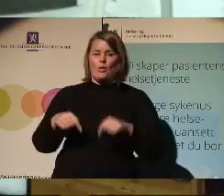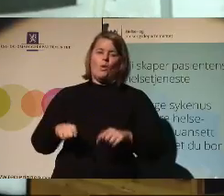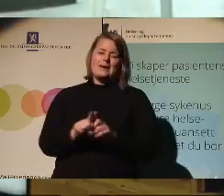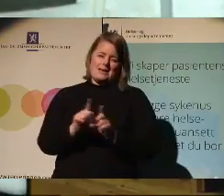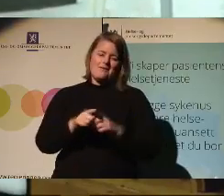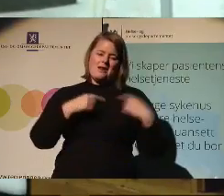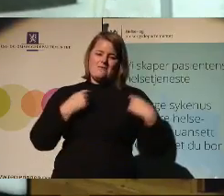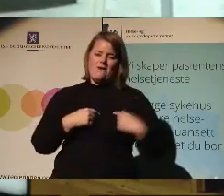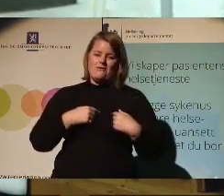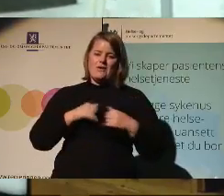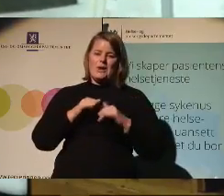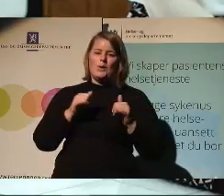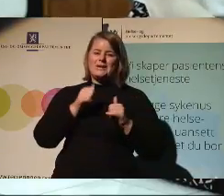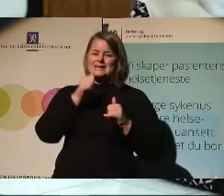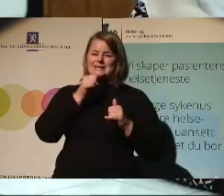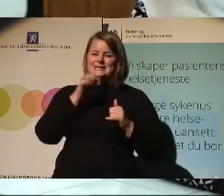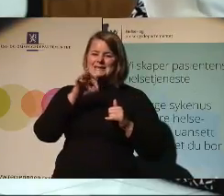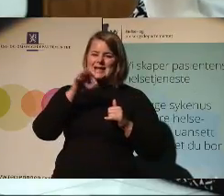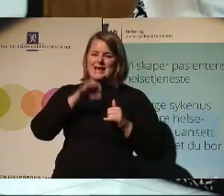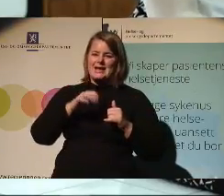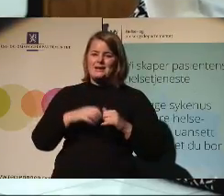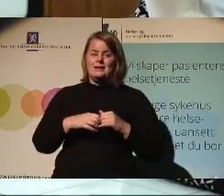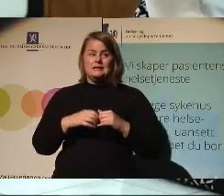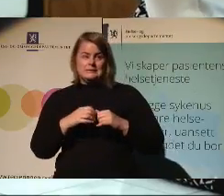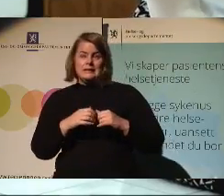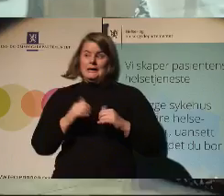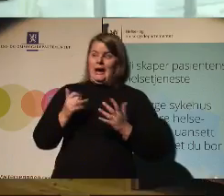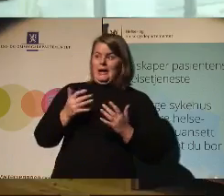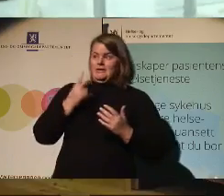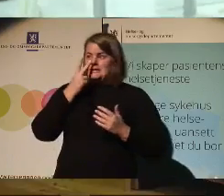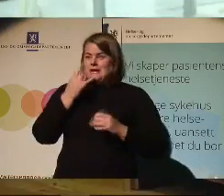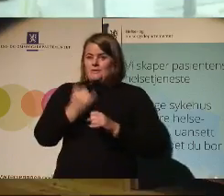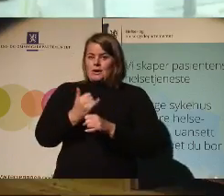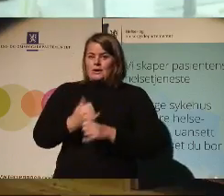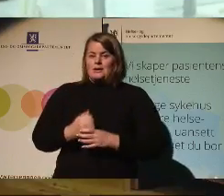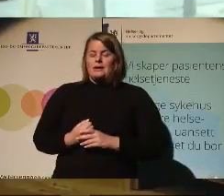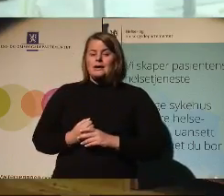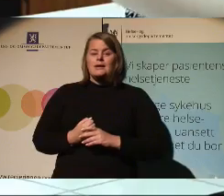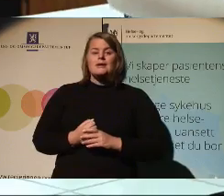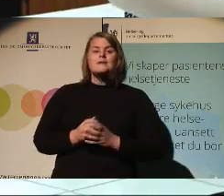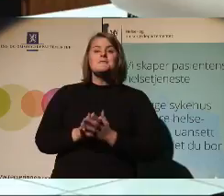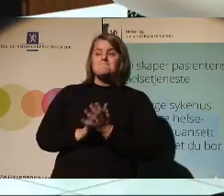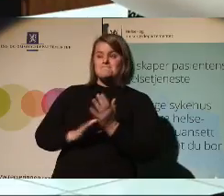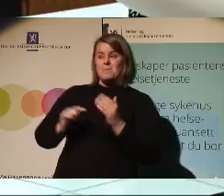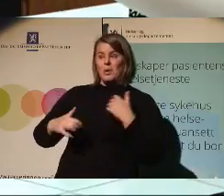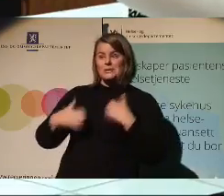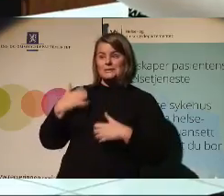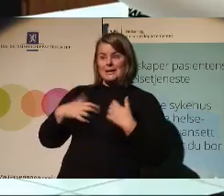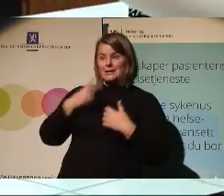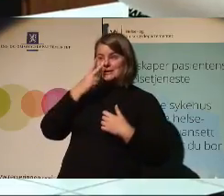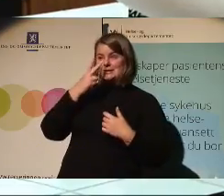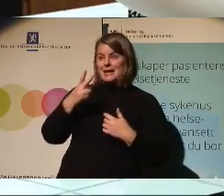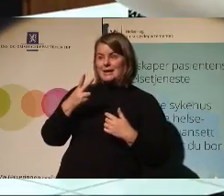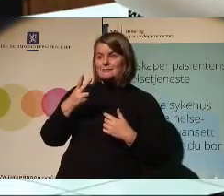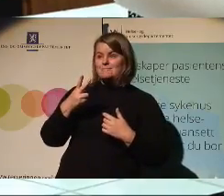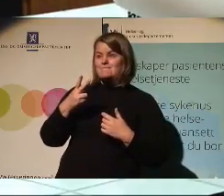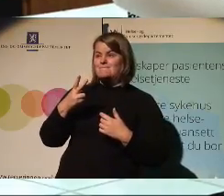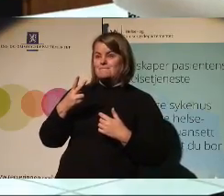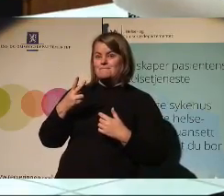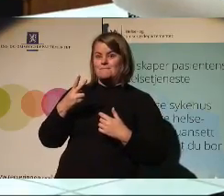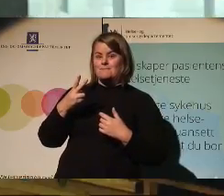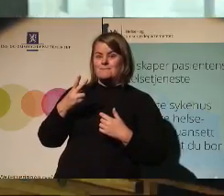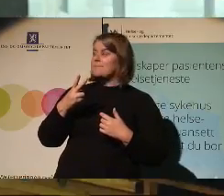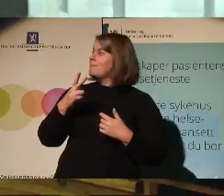Det blir enormt godt med den vaffelen. Ja, vi får se hvordan det går. Jeg tenker det blir spennende å se. Så mens dere gjør det klart til å gå og